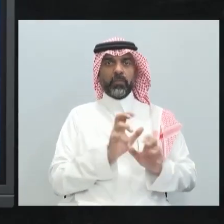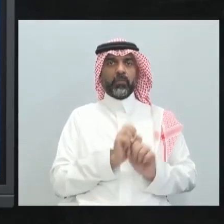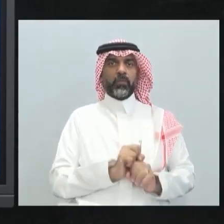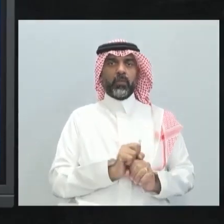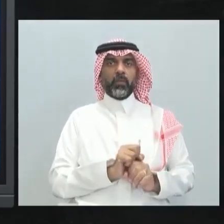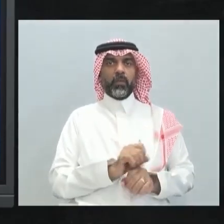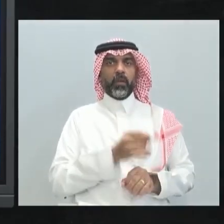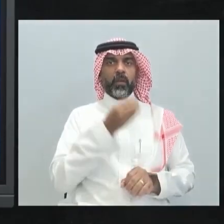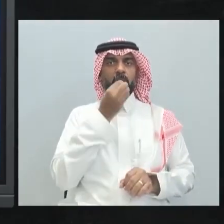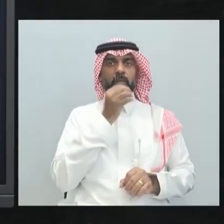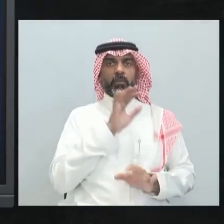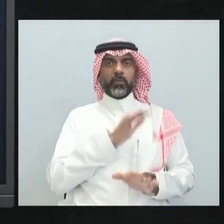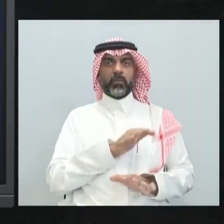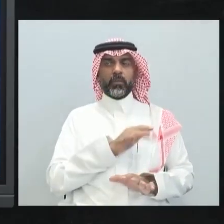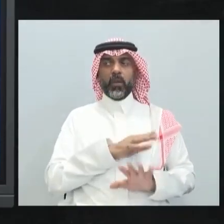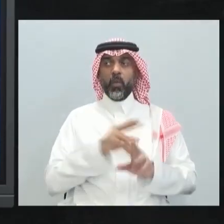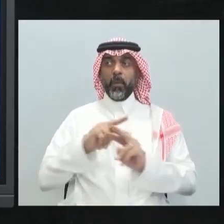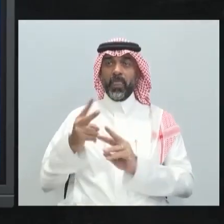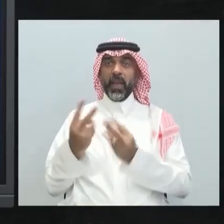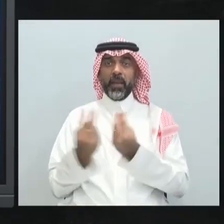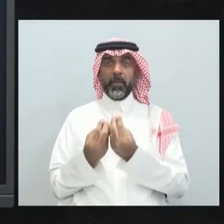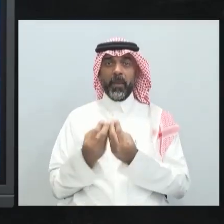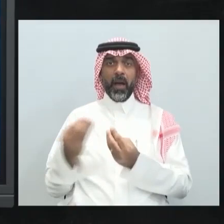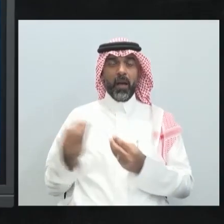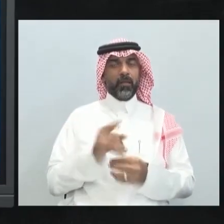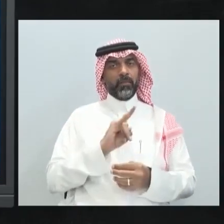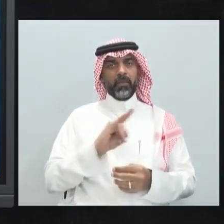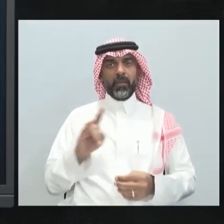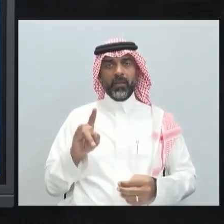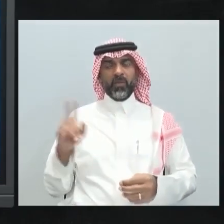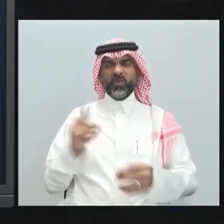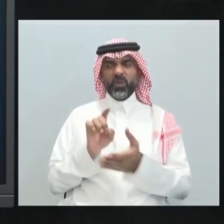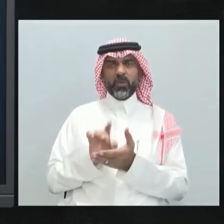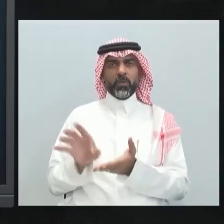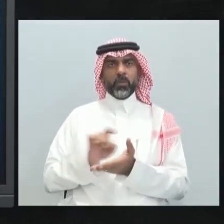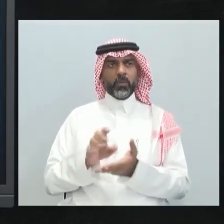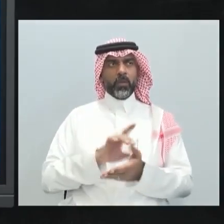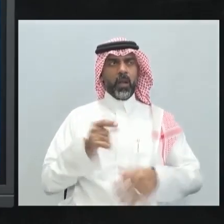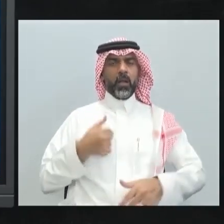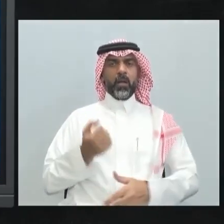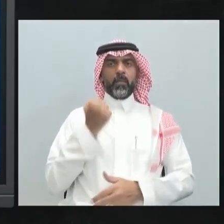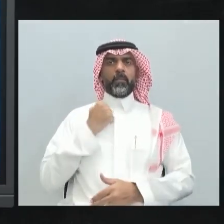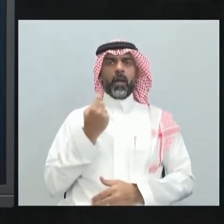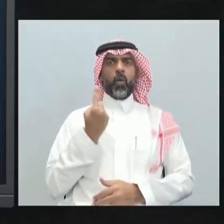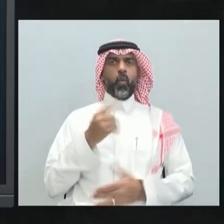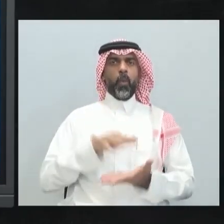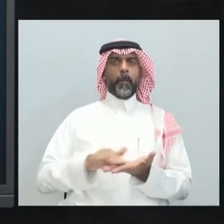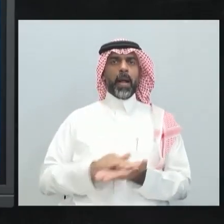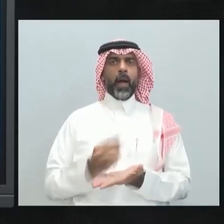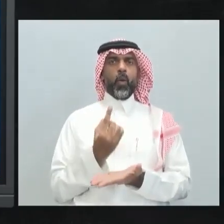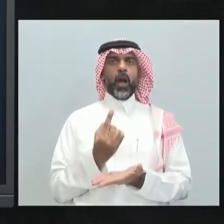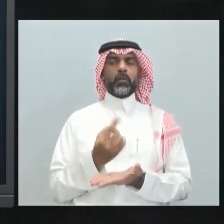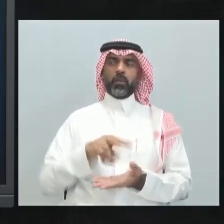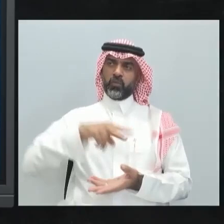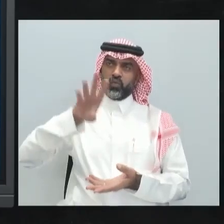الموارد المتواجده غير كافيه لذلك الله سبحانه وتعالى وجد هذه الفطره في هذه الدببه فهي لا تسمح لافراد